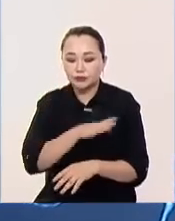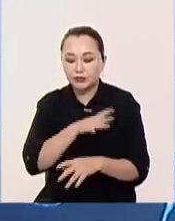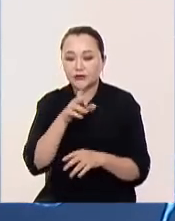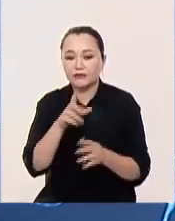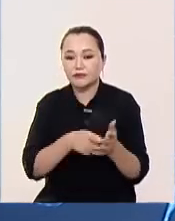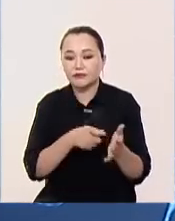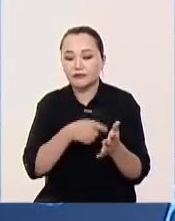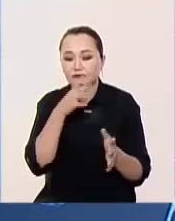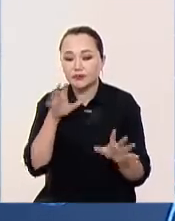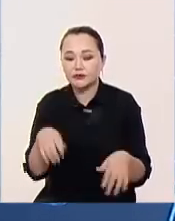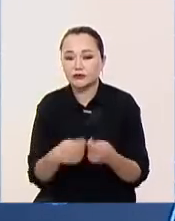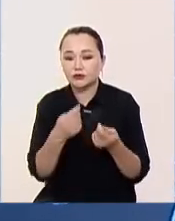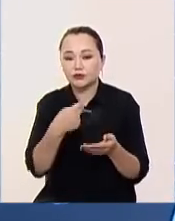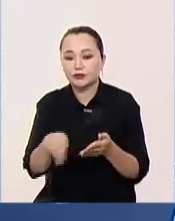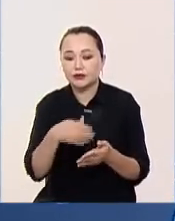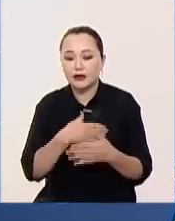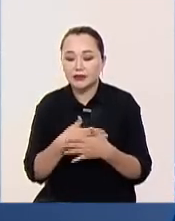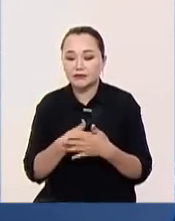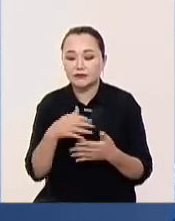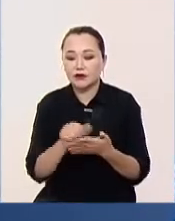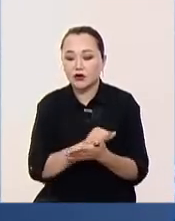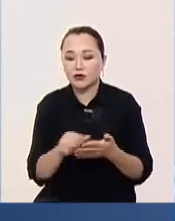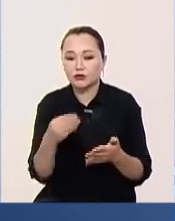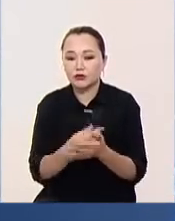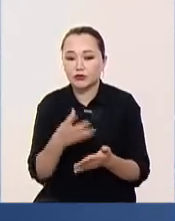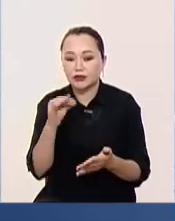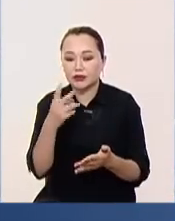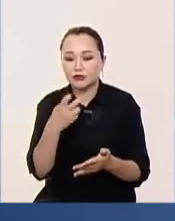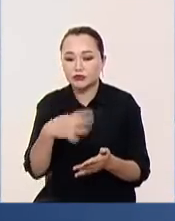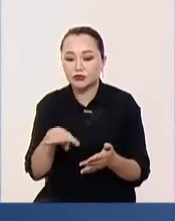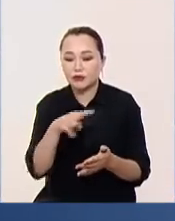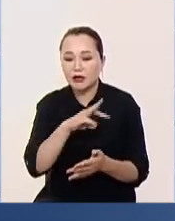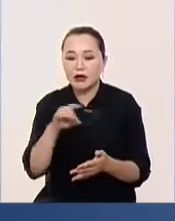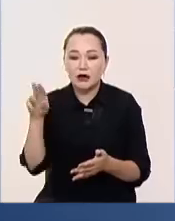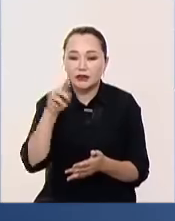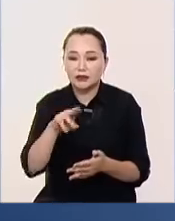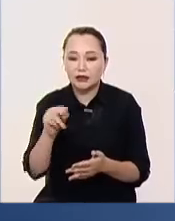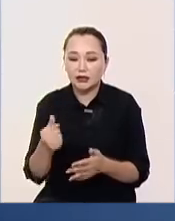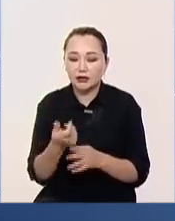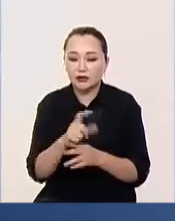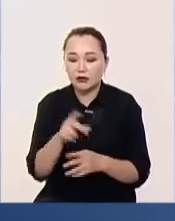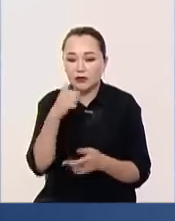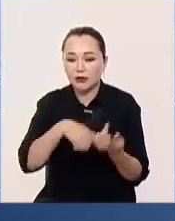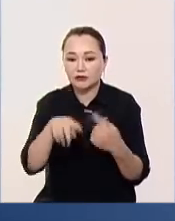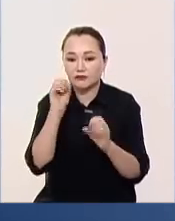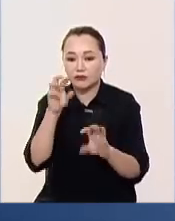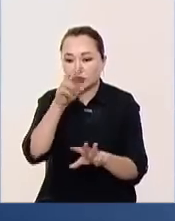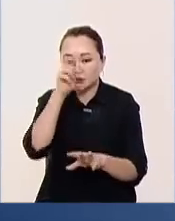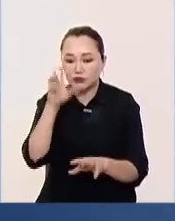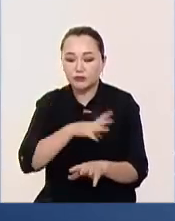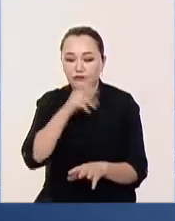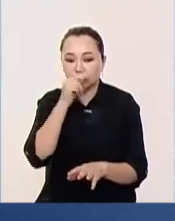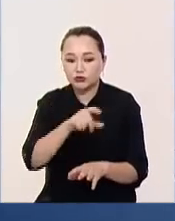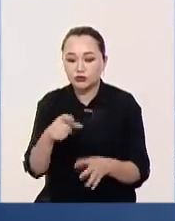айыпталушылардың заңсыз сатып алған активтерімен жалпы сомасы 240 миллиард теңгеден астам ақшалай қаражат мемлекетке қайтарылды. Сондай